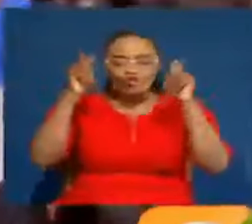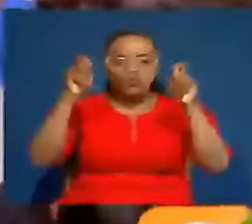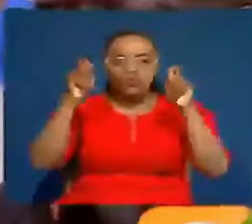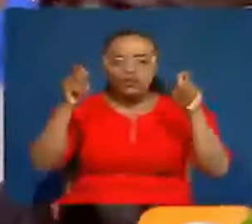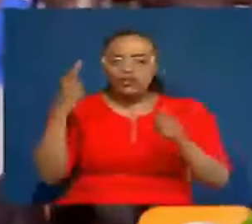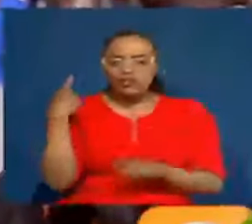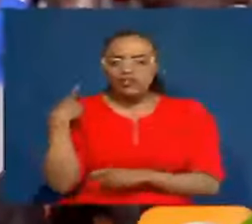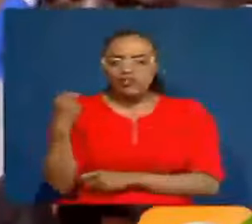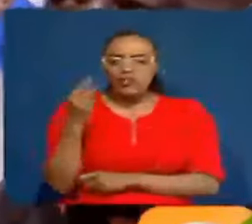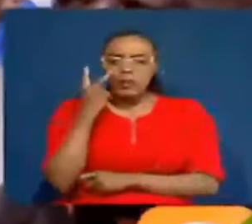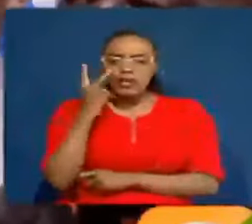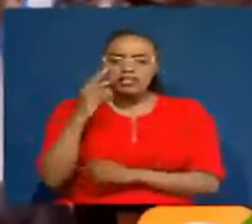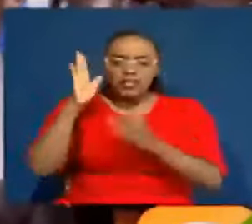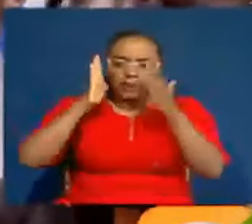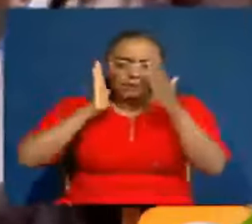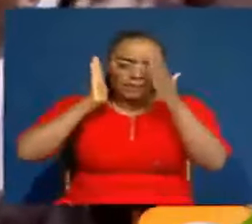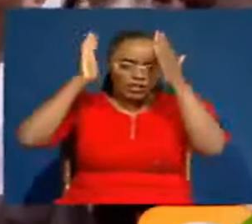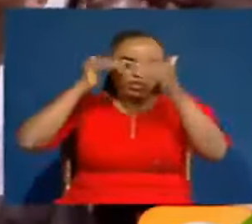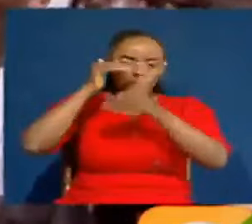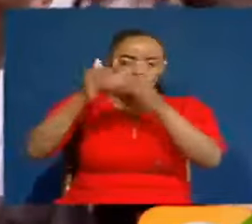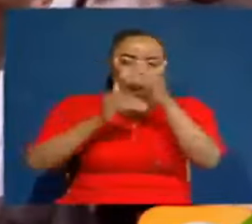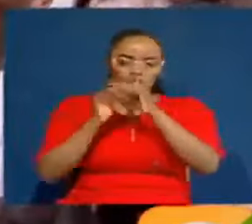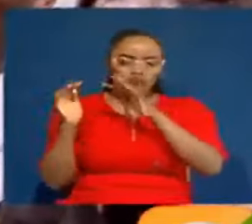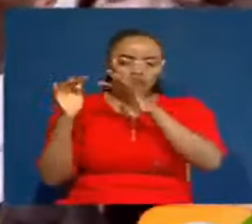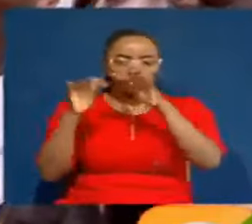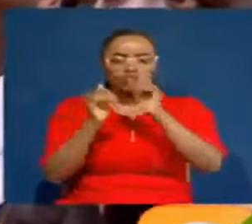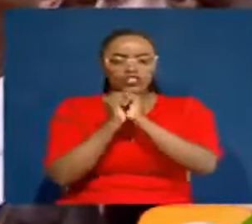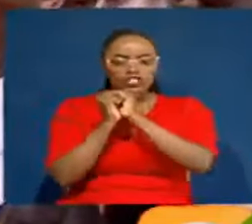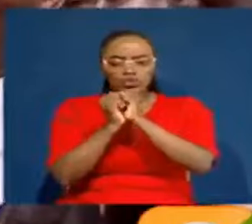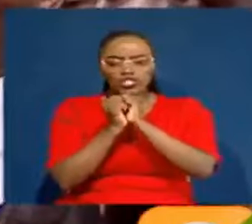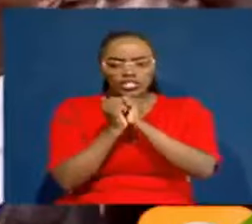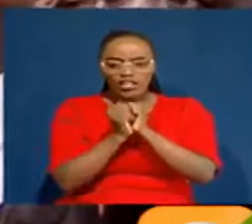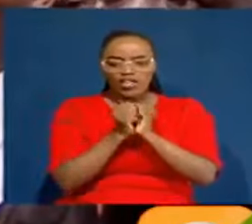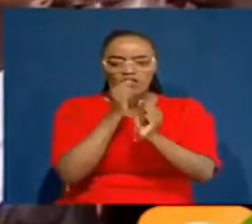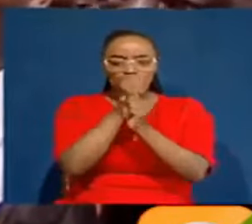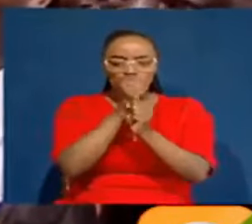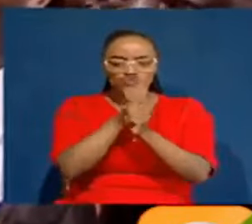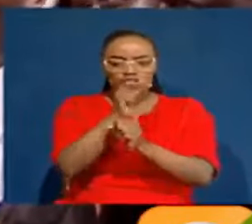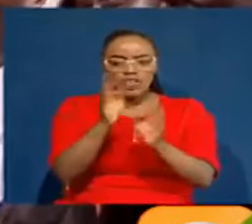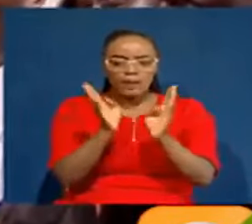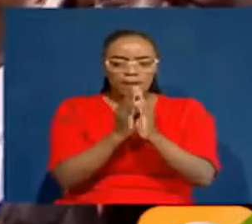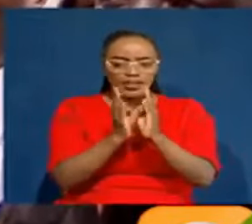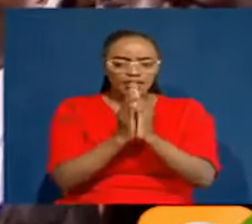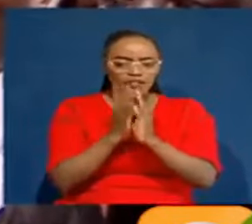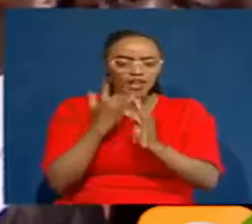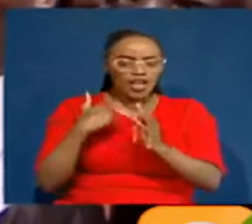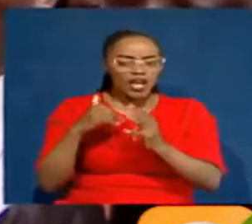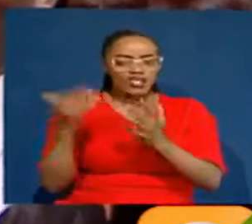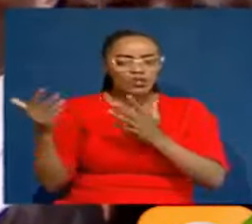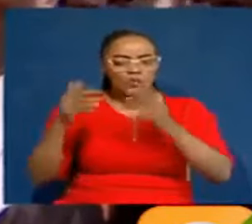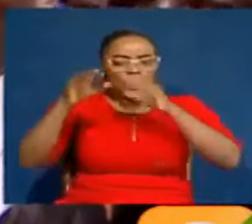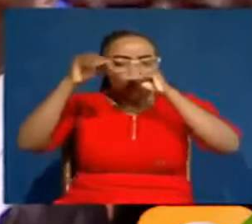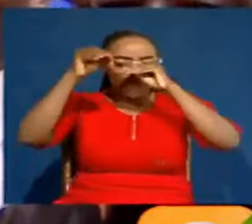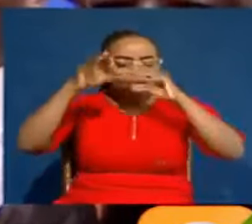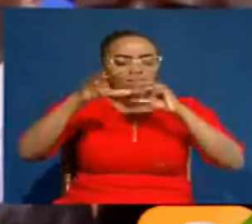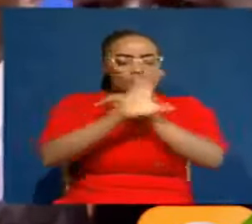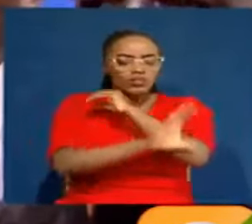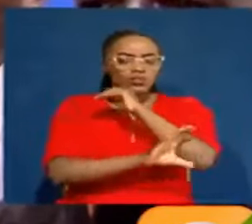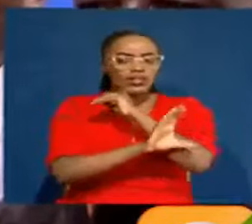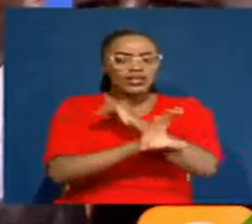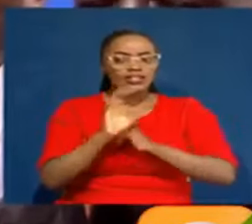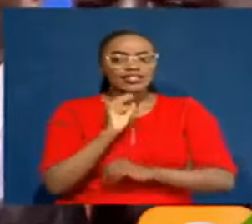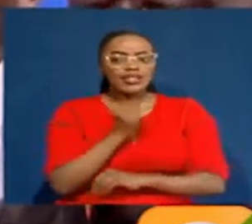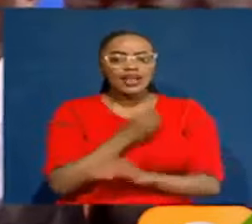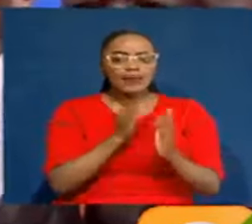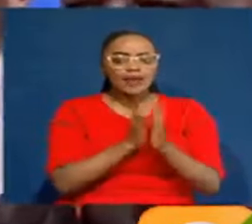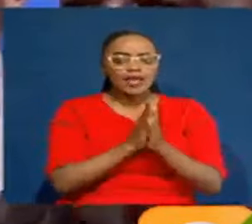majuzi. Nimemwona wa Bishop Sapa, wote tumekuja pamoja kufanya hii mkutano kuleta baraka kwa taifa yetu